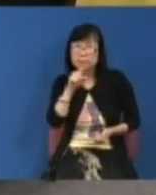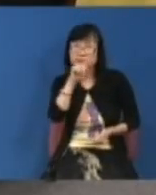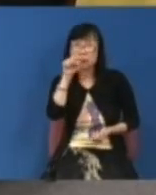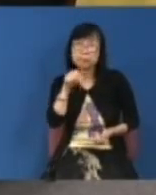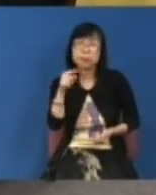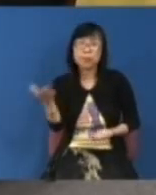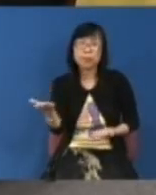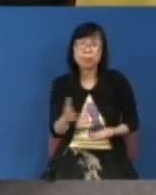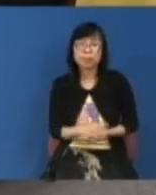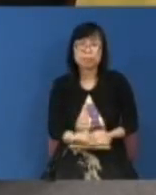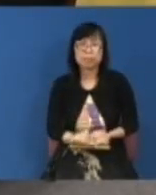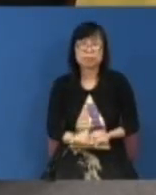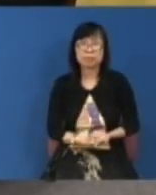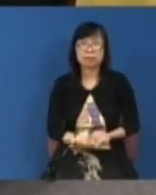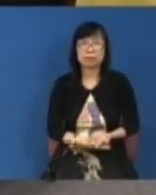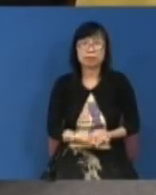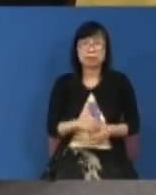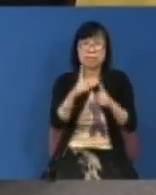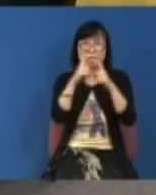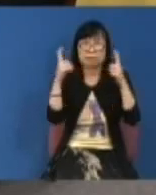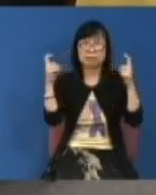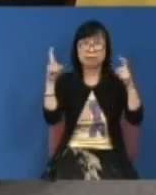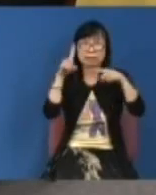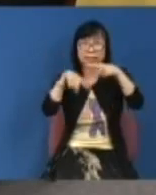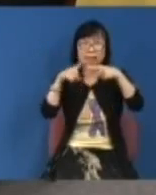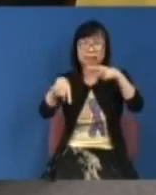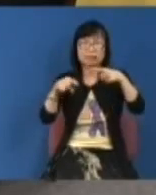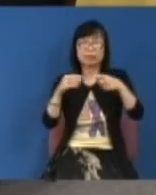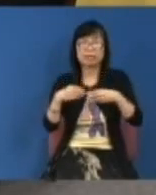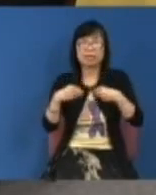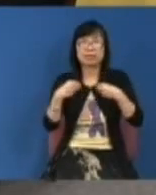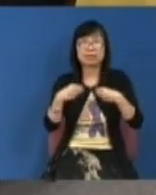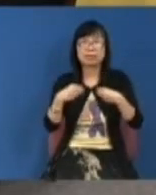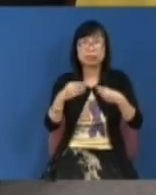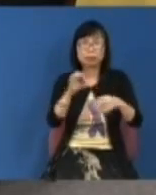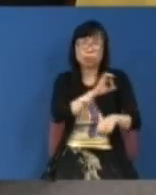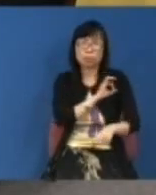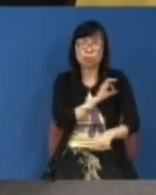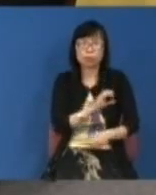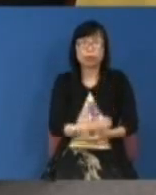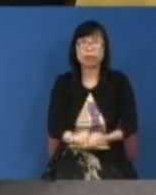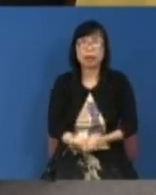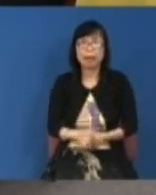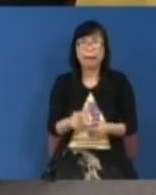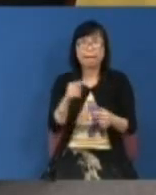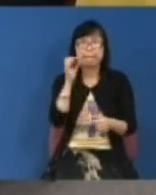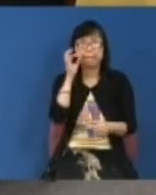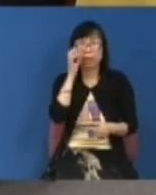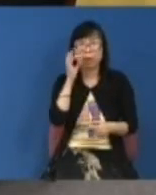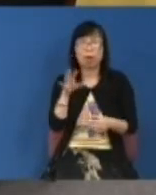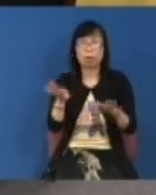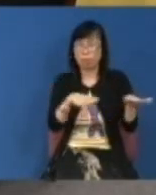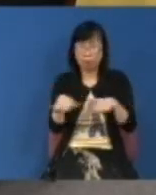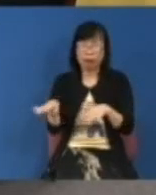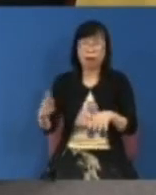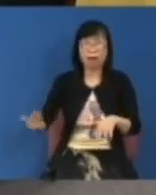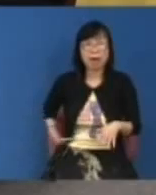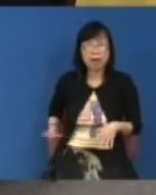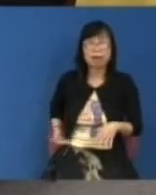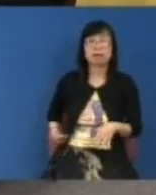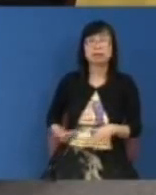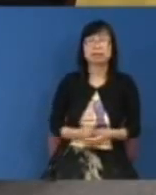是不是這個城大的教職員工會是他們領導的，麥凱華、謝永寧加上教協的會